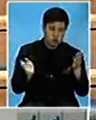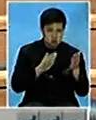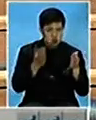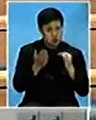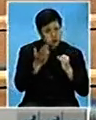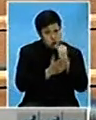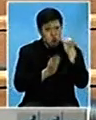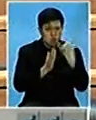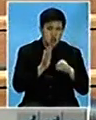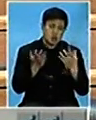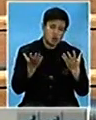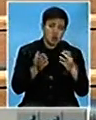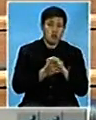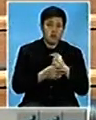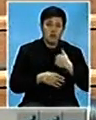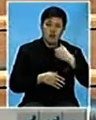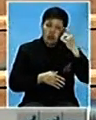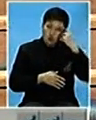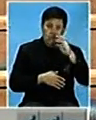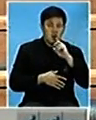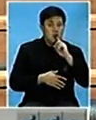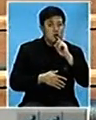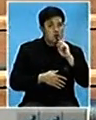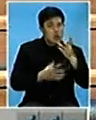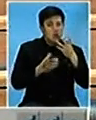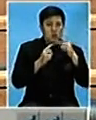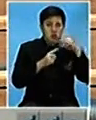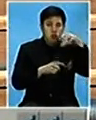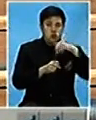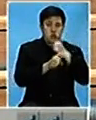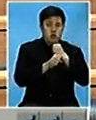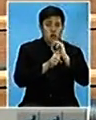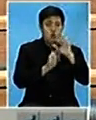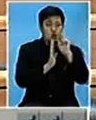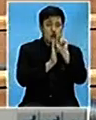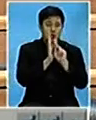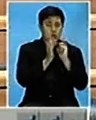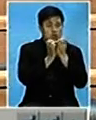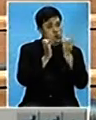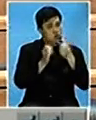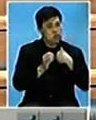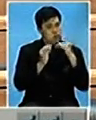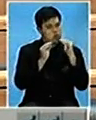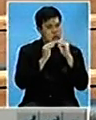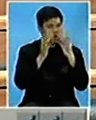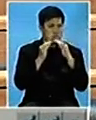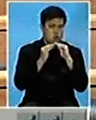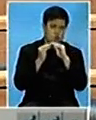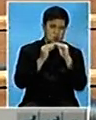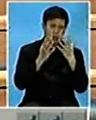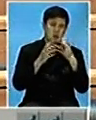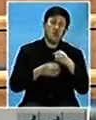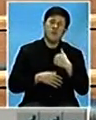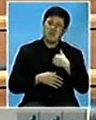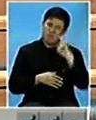ดเป็นประการใดแต่ผมคิดว่าการไปกล่าวหาองค์กรตามรัฐธรรมนูญเนี่ยว่าไม่ยุติธรรมเนี่ยผมคิดว่ามันไม่น่าเป็น